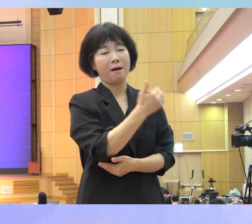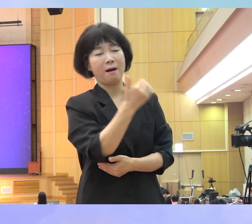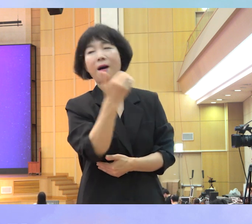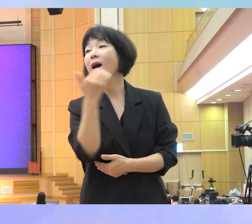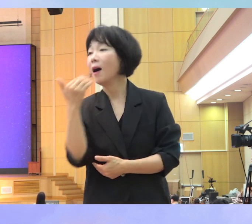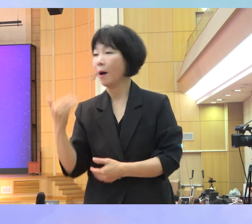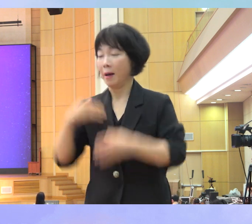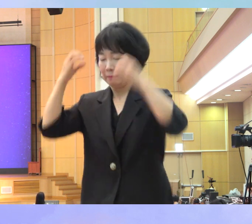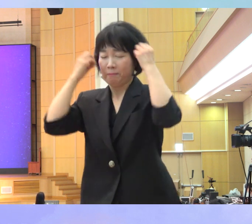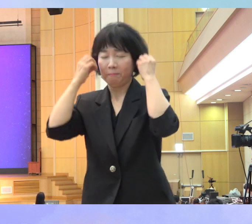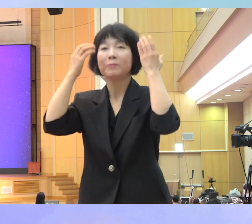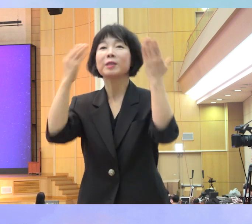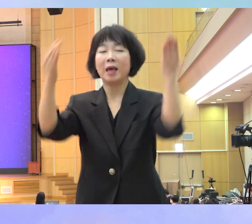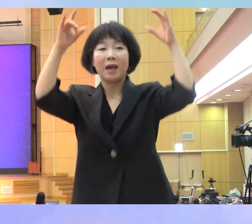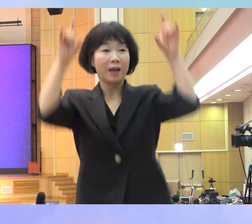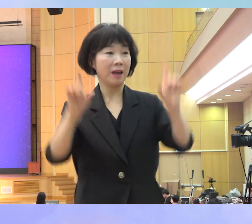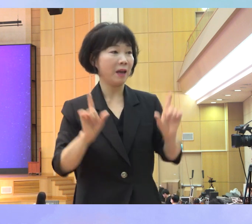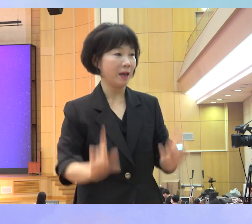가득한